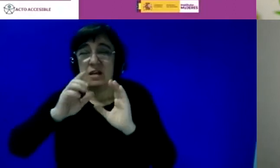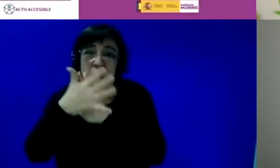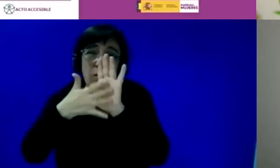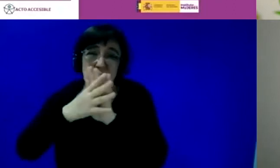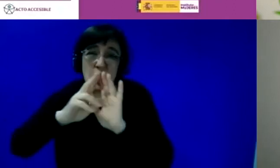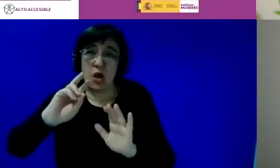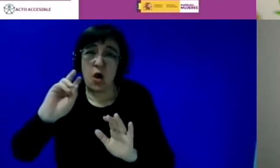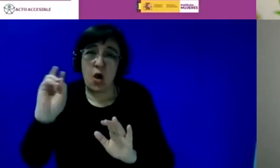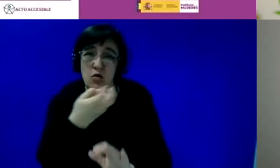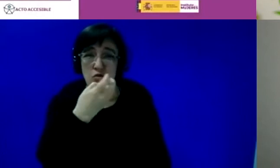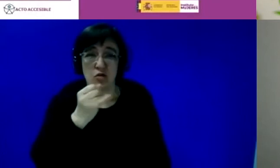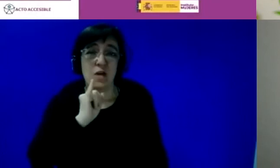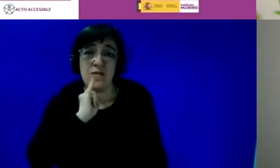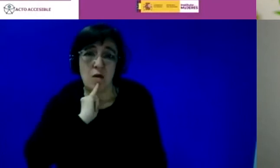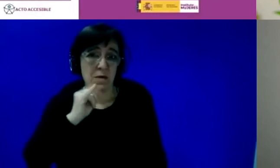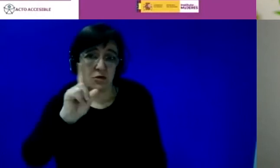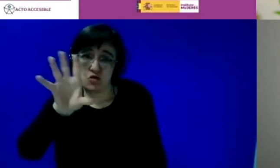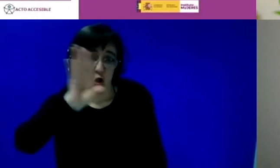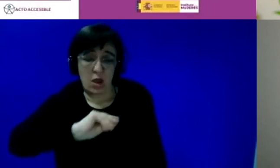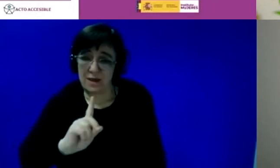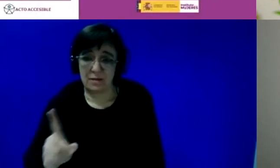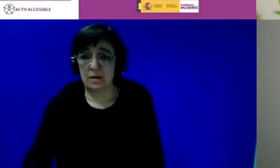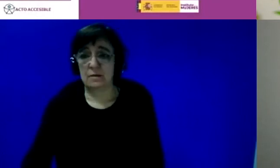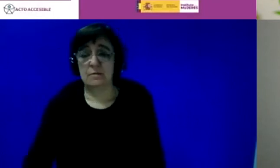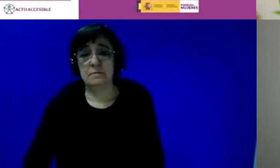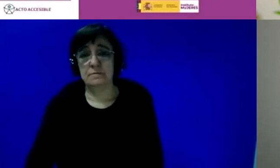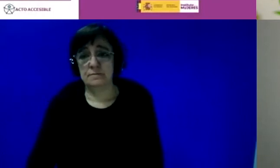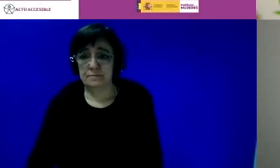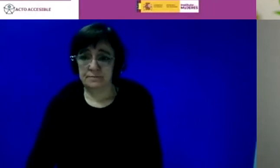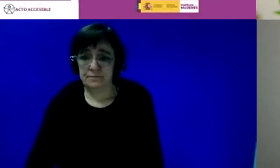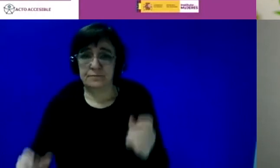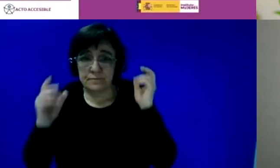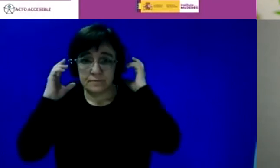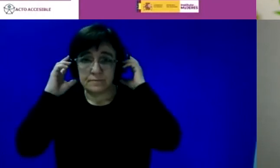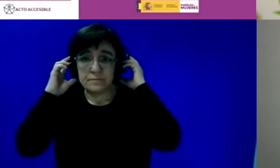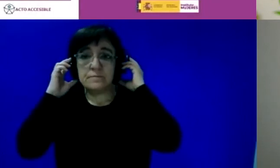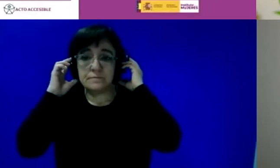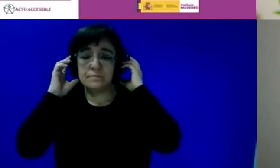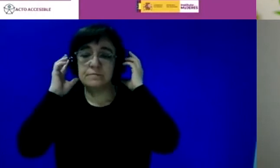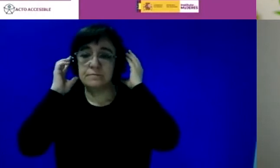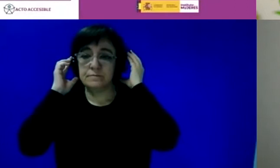англійської, тільки українську, читаючи і жестову, When they know